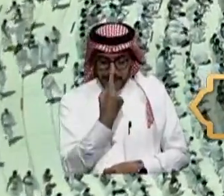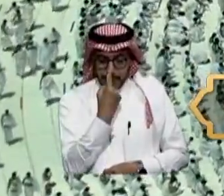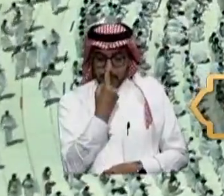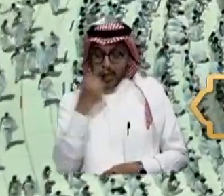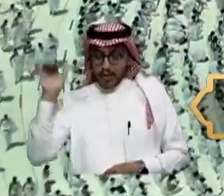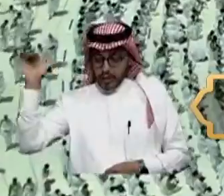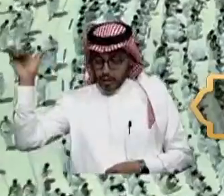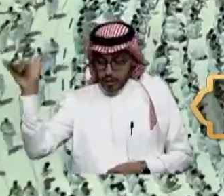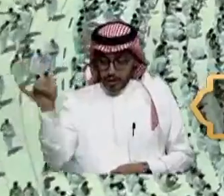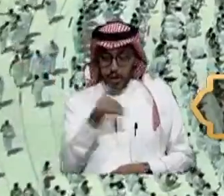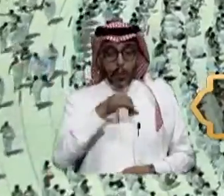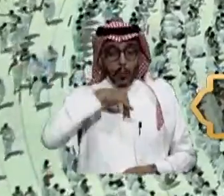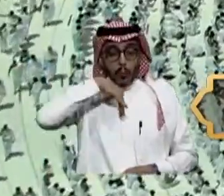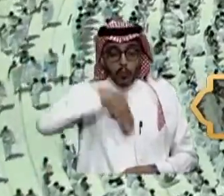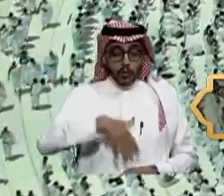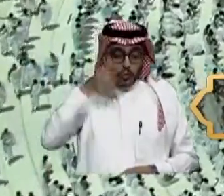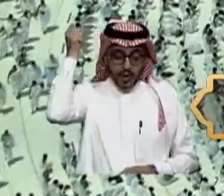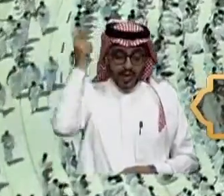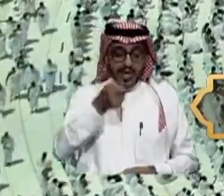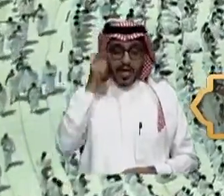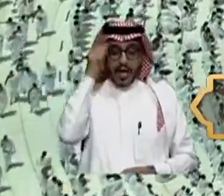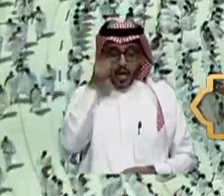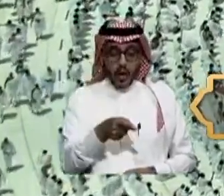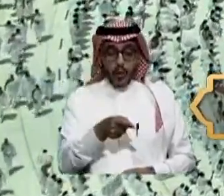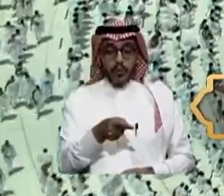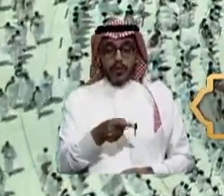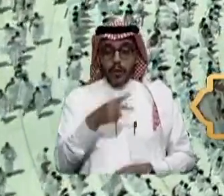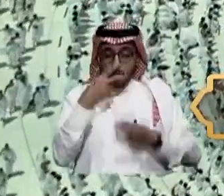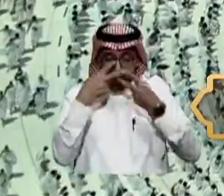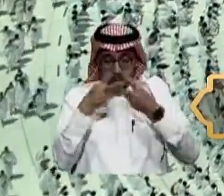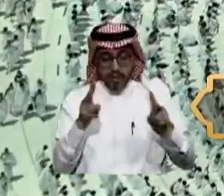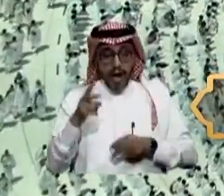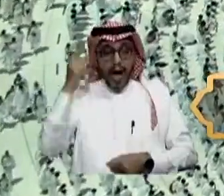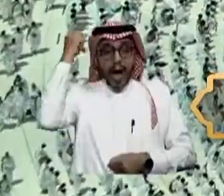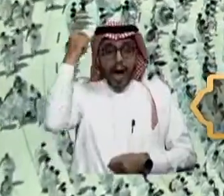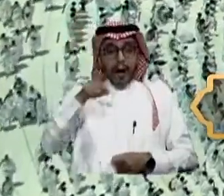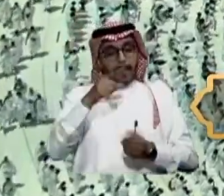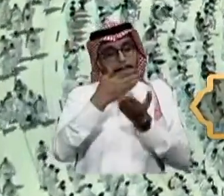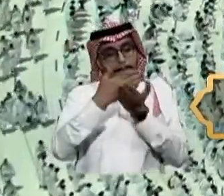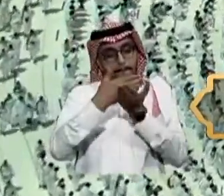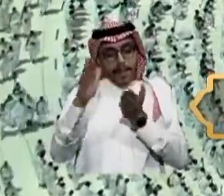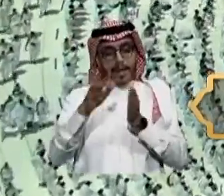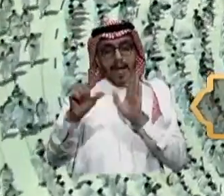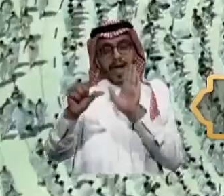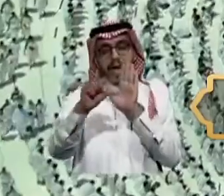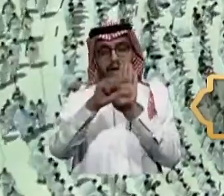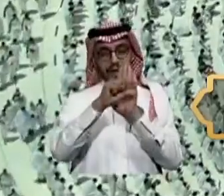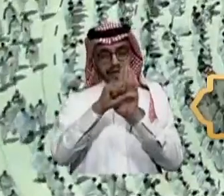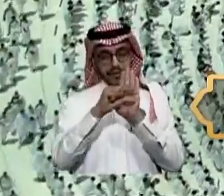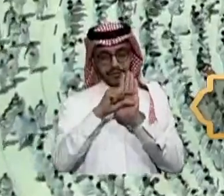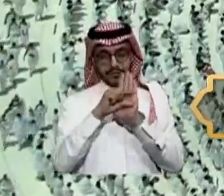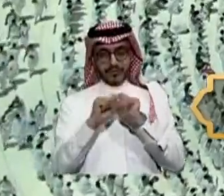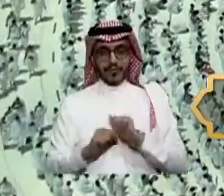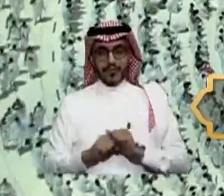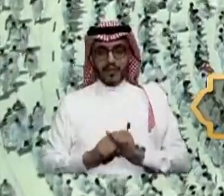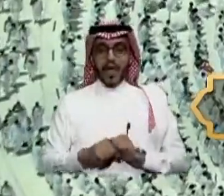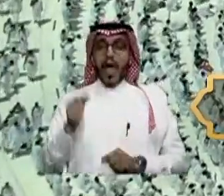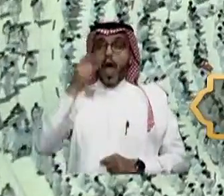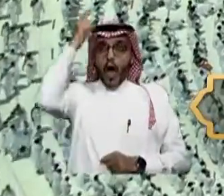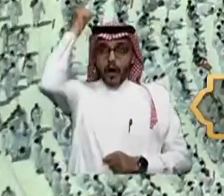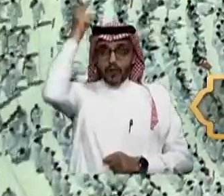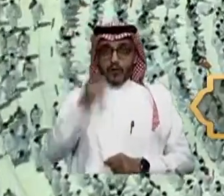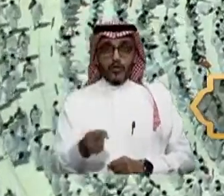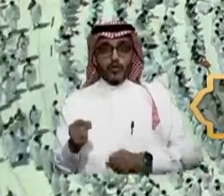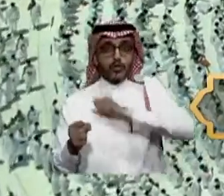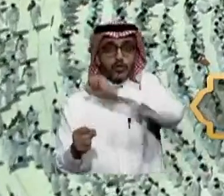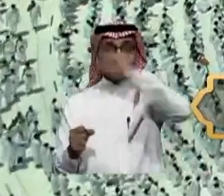اتاكم الرسول فخذوه وما نهاكم عنه فانتهوا الايه ولقد فرض صيام